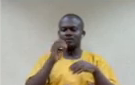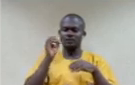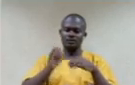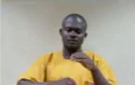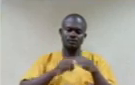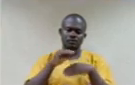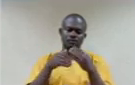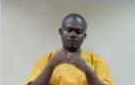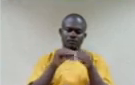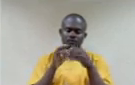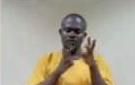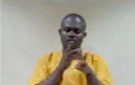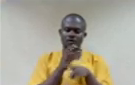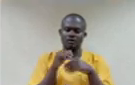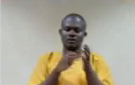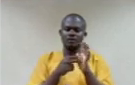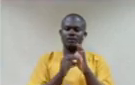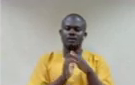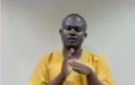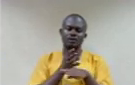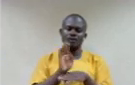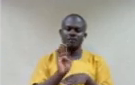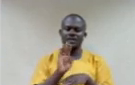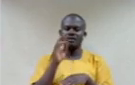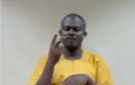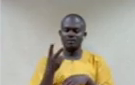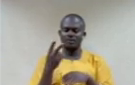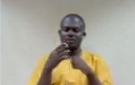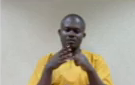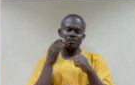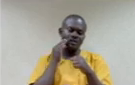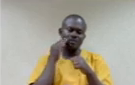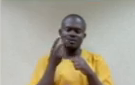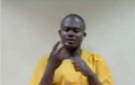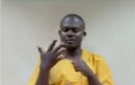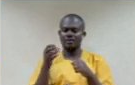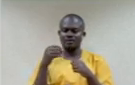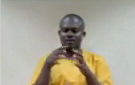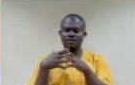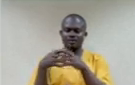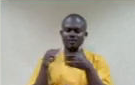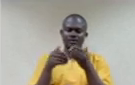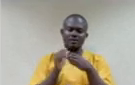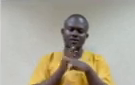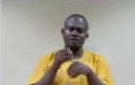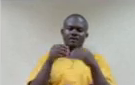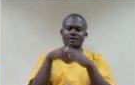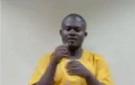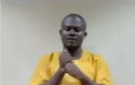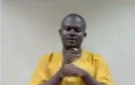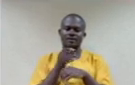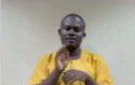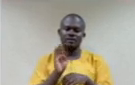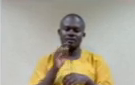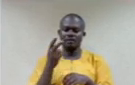mbumbe w'ubukungu bw'isi no kuvuga asaga miliyari 2 na miliyoni 250 z'amadolari y'Amerika bigahakaza abasaga miliyoni